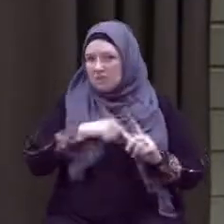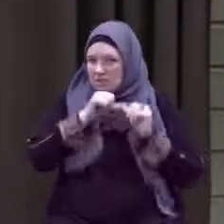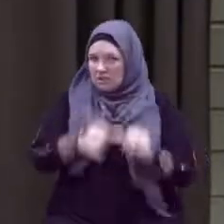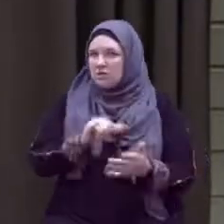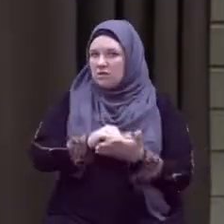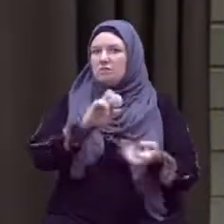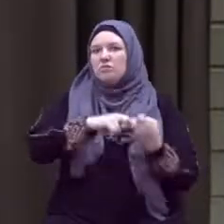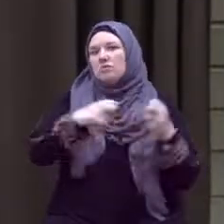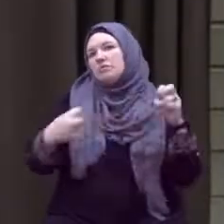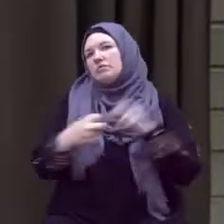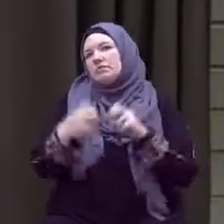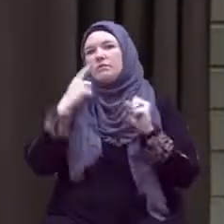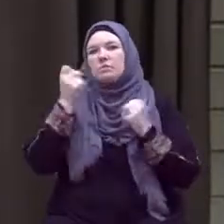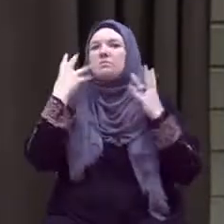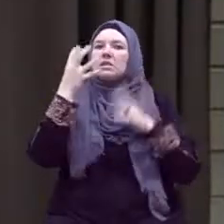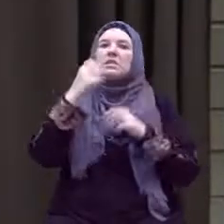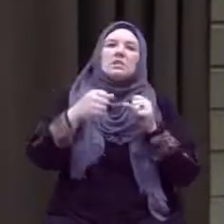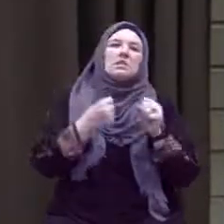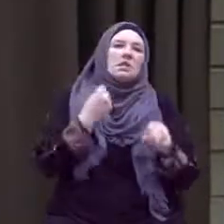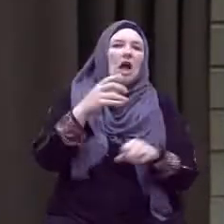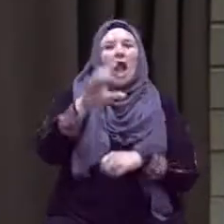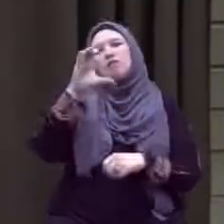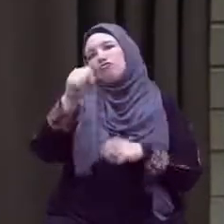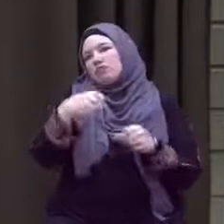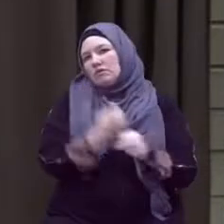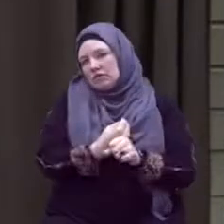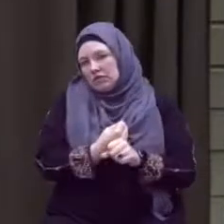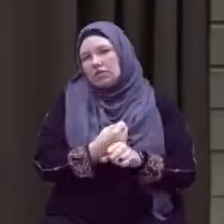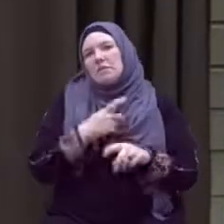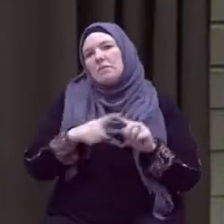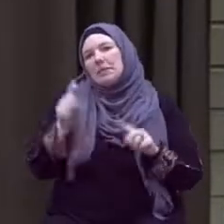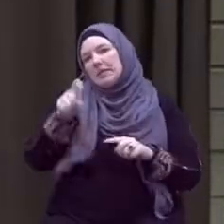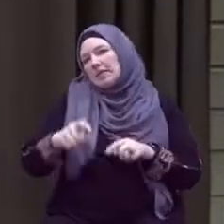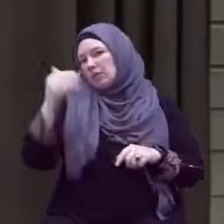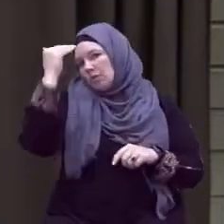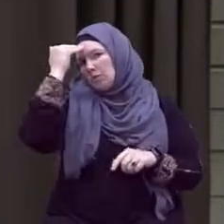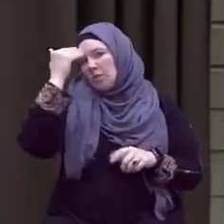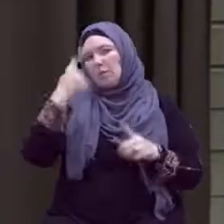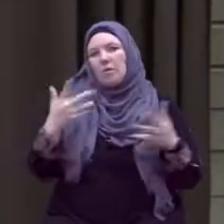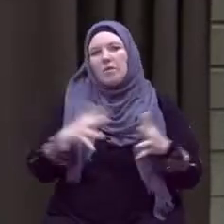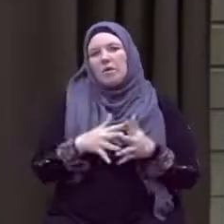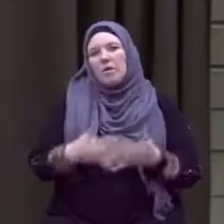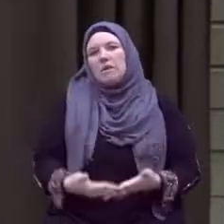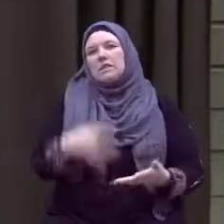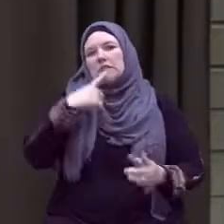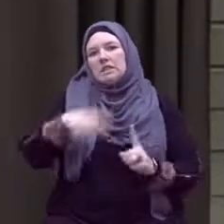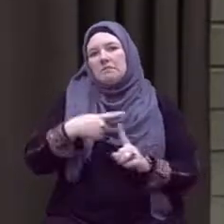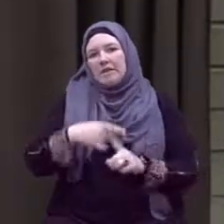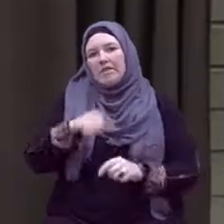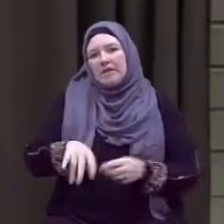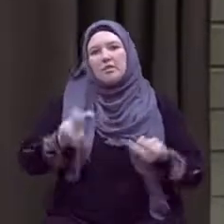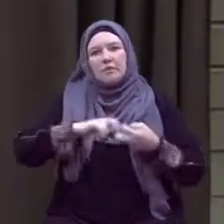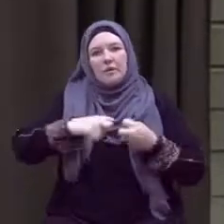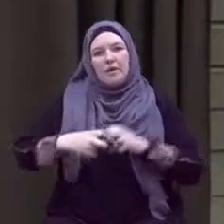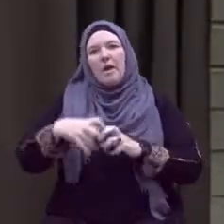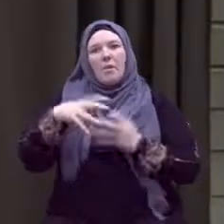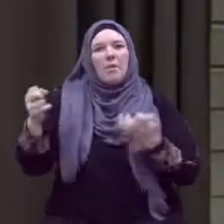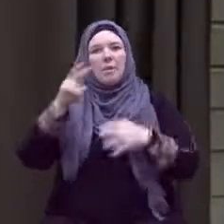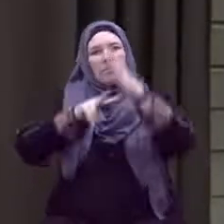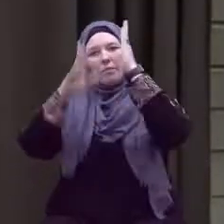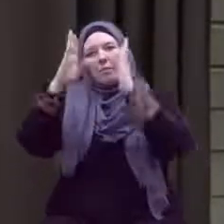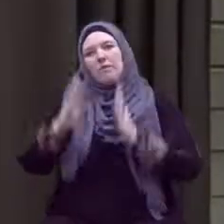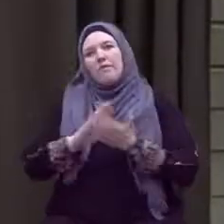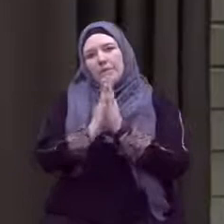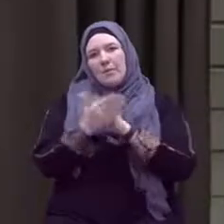It is about time that we know what the Quran says about this crisis and what the Prophet ﷺ describes